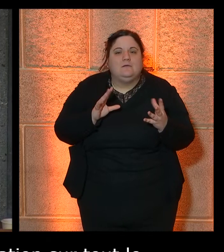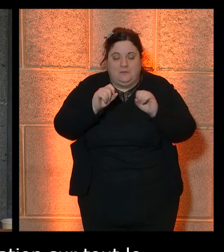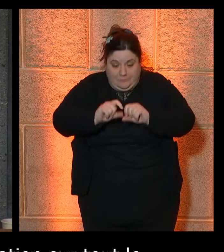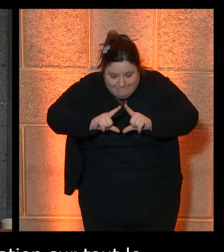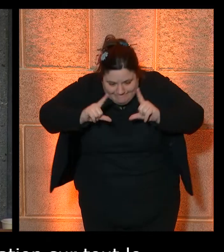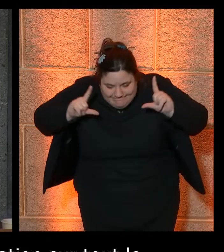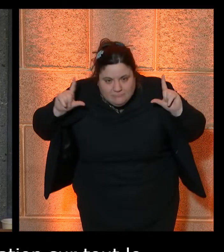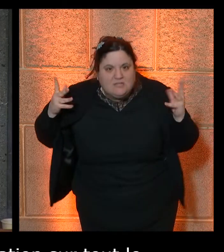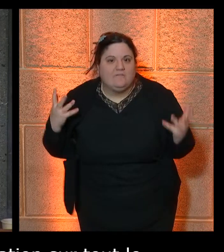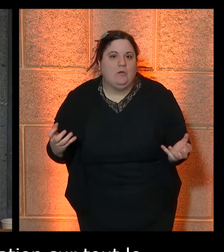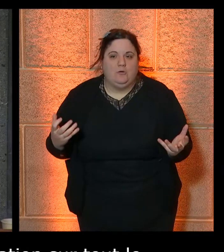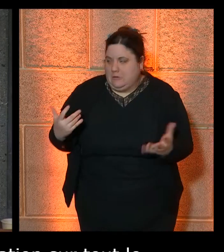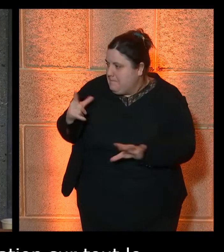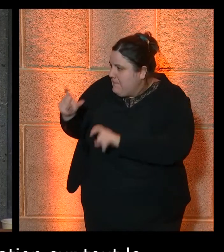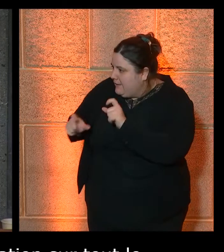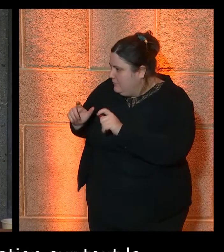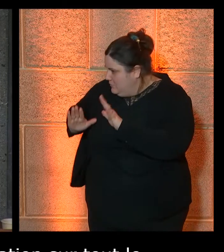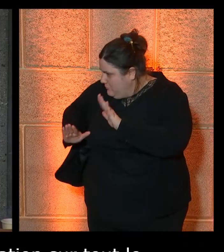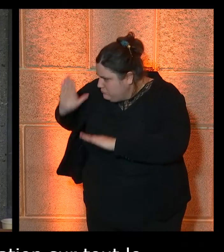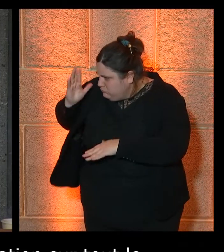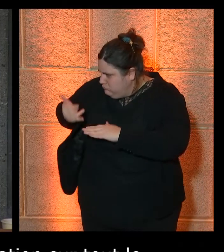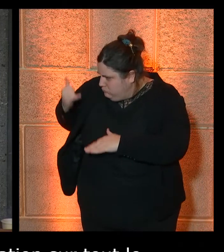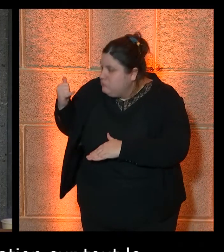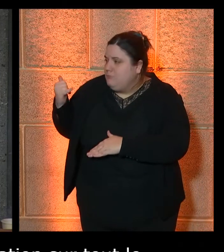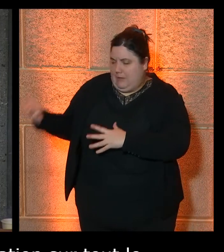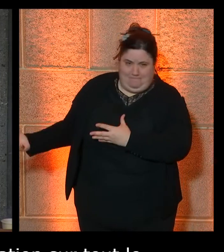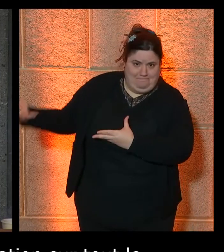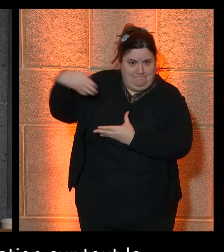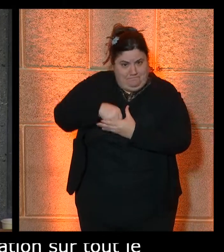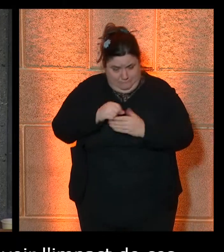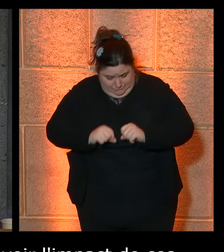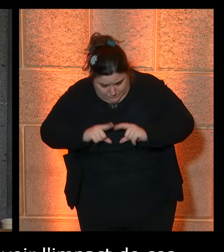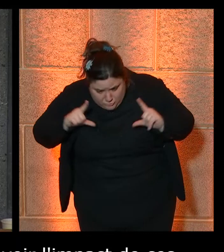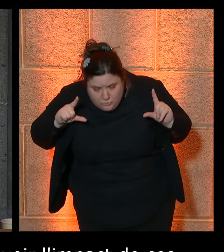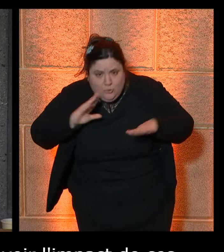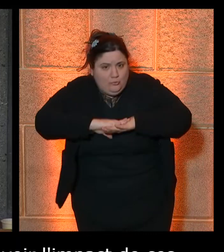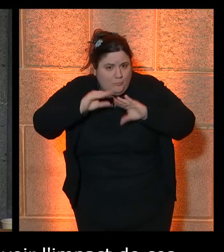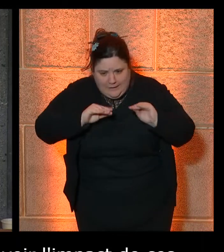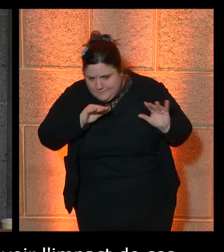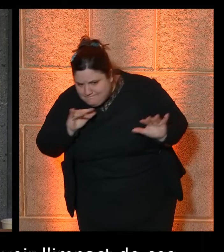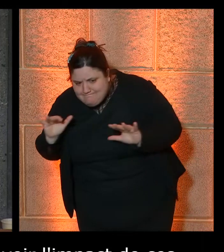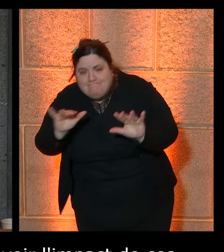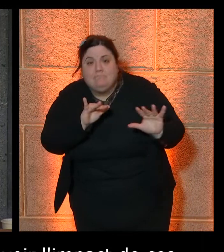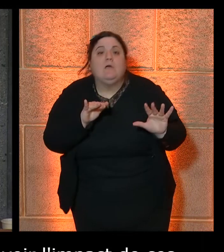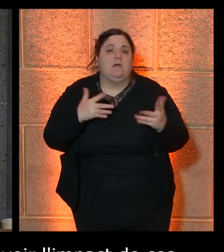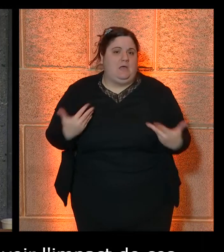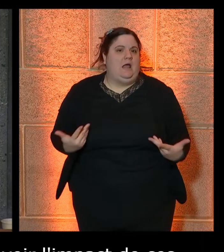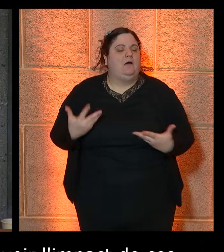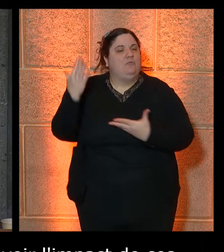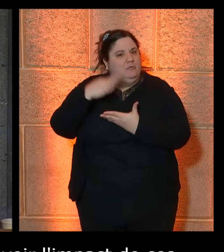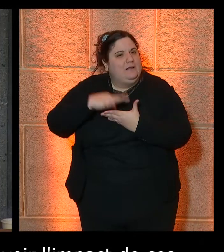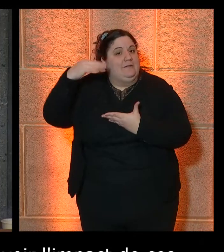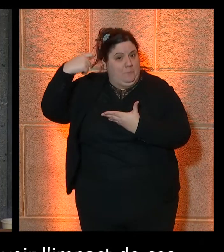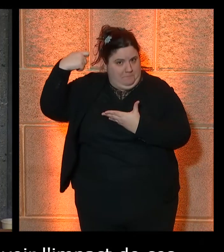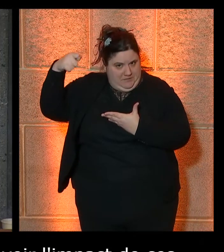en mobilisant des volontaires présents sur place. Et ces mêmes volontaires seront mobilisés pour les élections législatives, parce